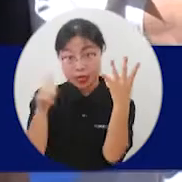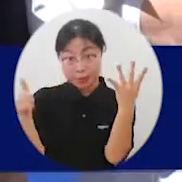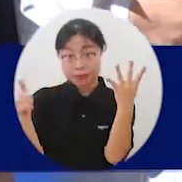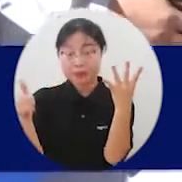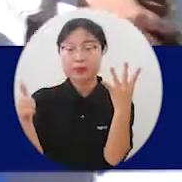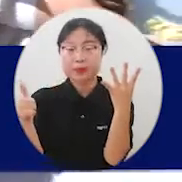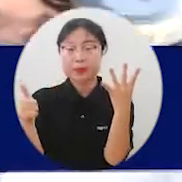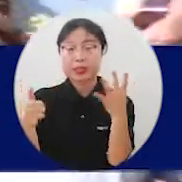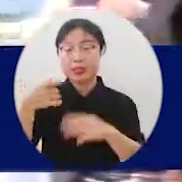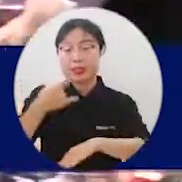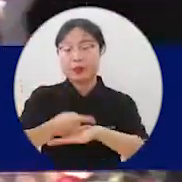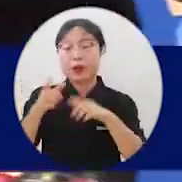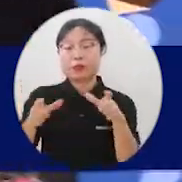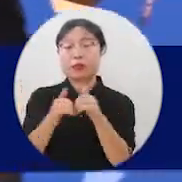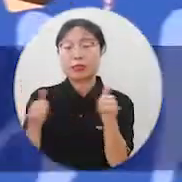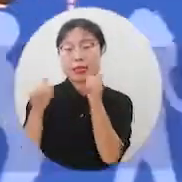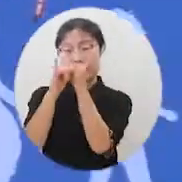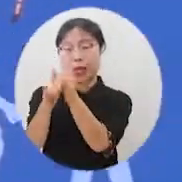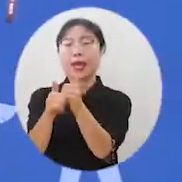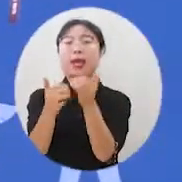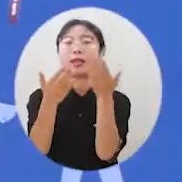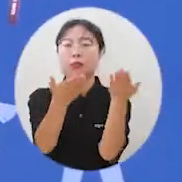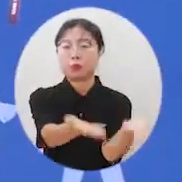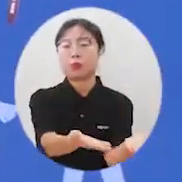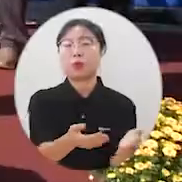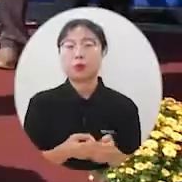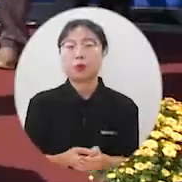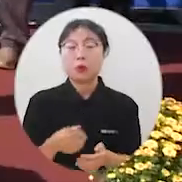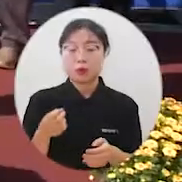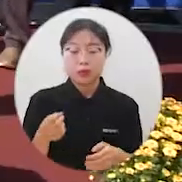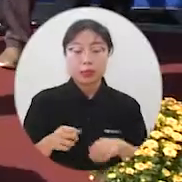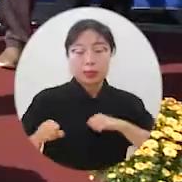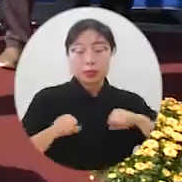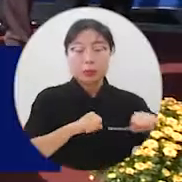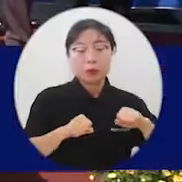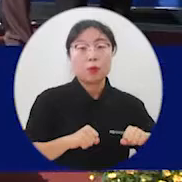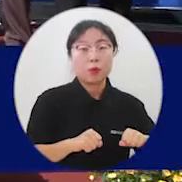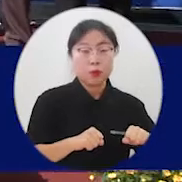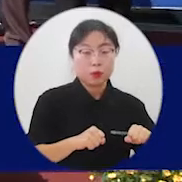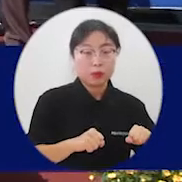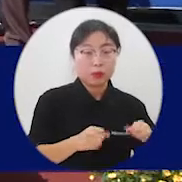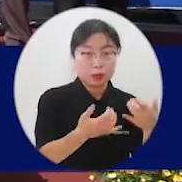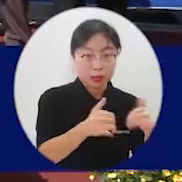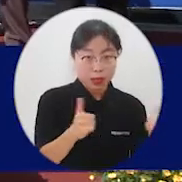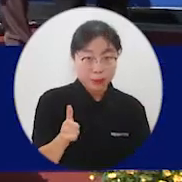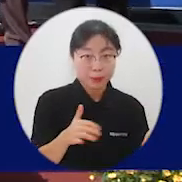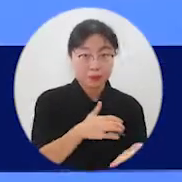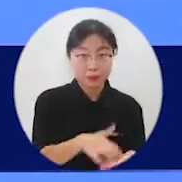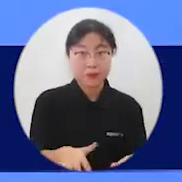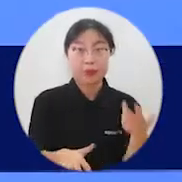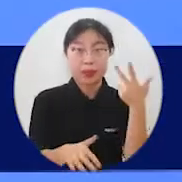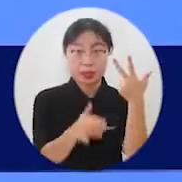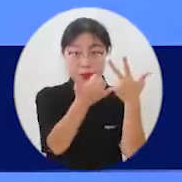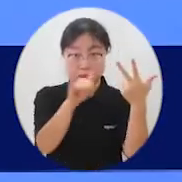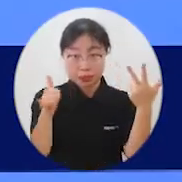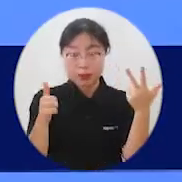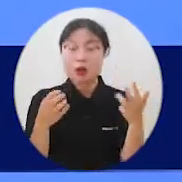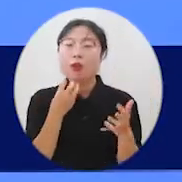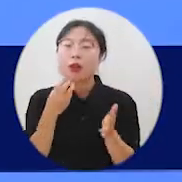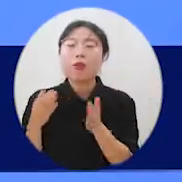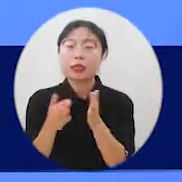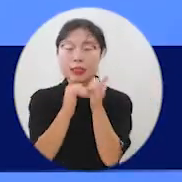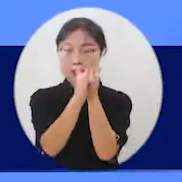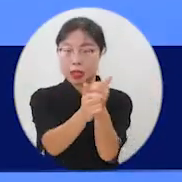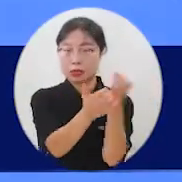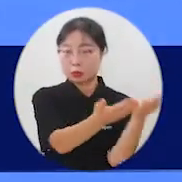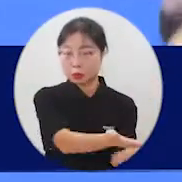유공자 4명에게 의왕 시민 대상이 수여됐고 지역 발전을 위해 헌신한 도정 발전 유공자 7명에게는